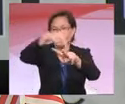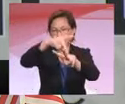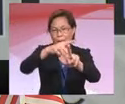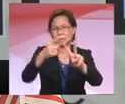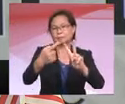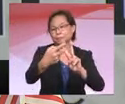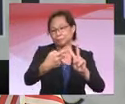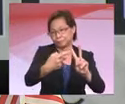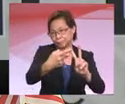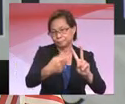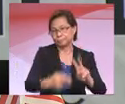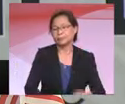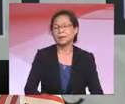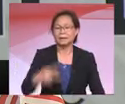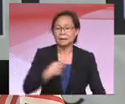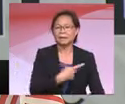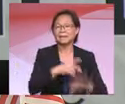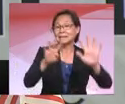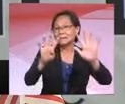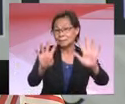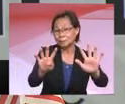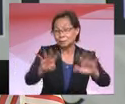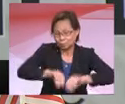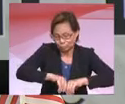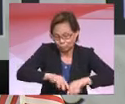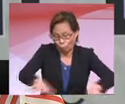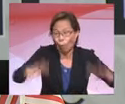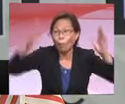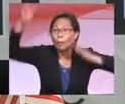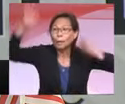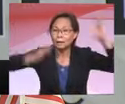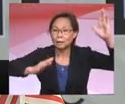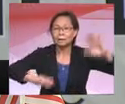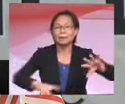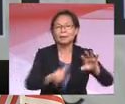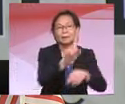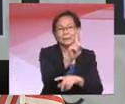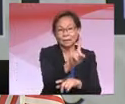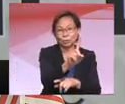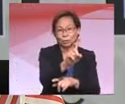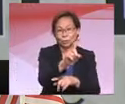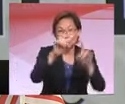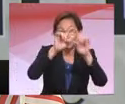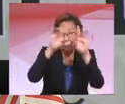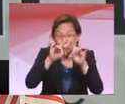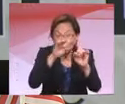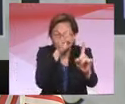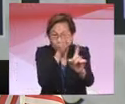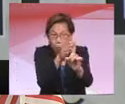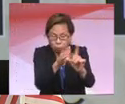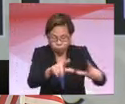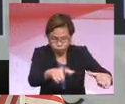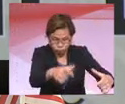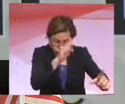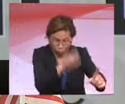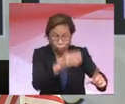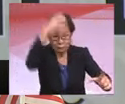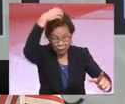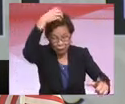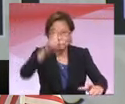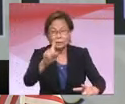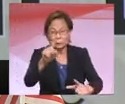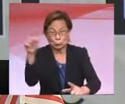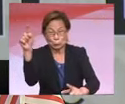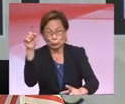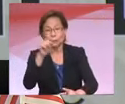dari Filipina. Dan kita ada 9 kes penularan tempatan, iaitu 1 kes saringan bersasar di Selangor, 1 kes